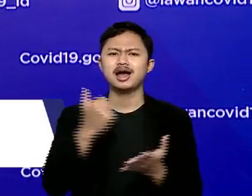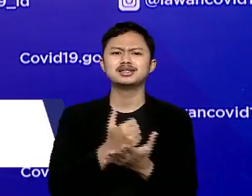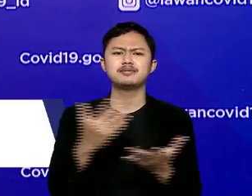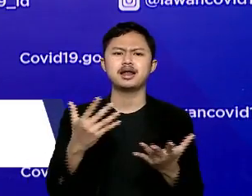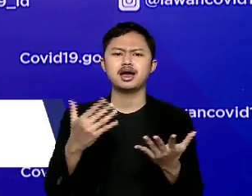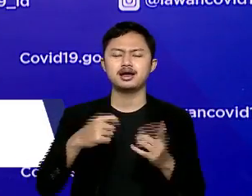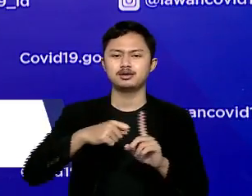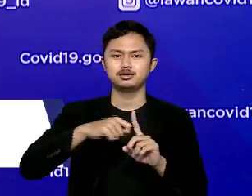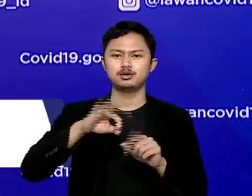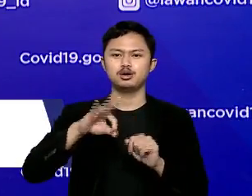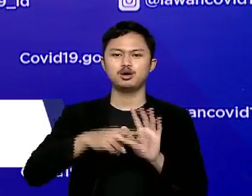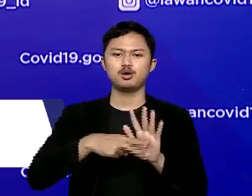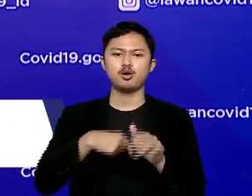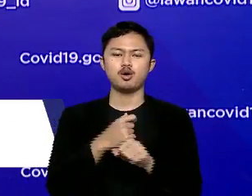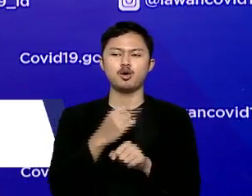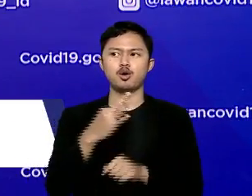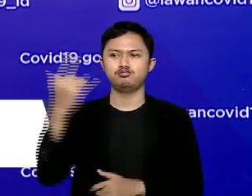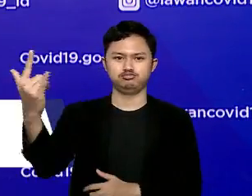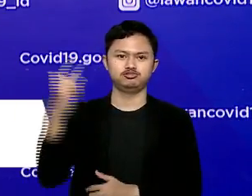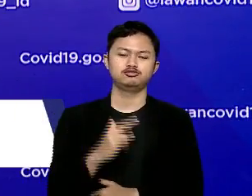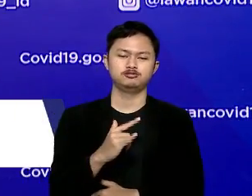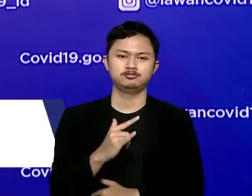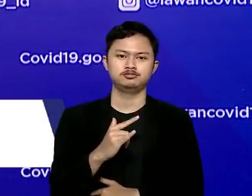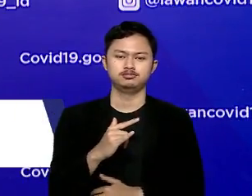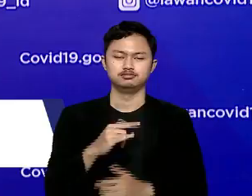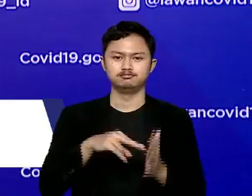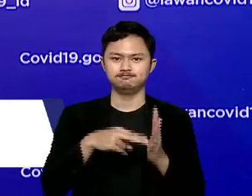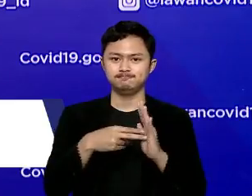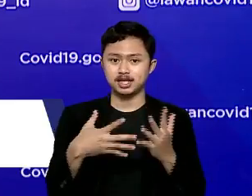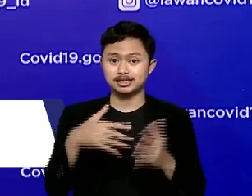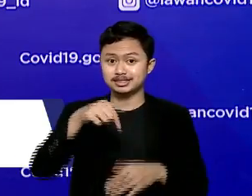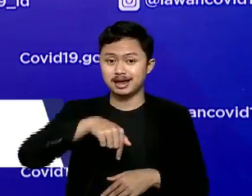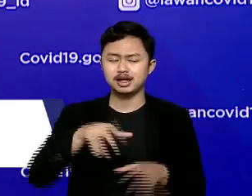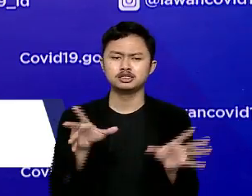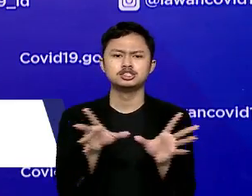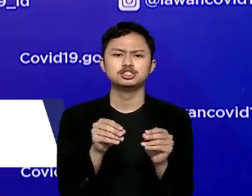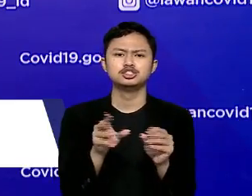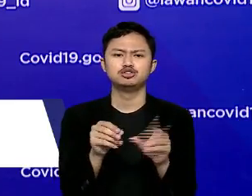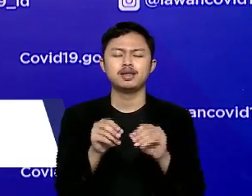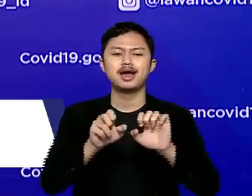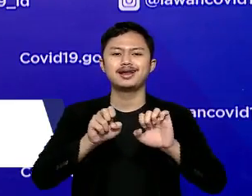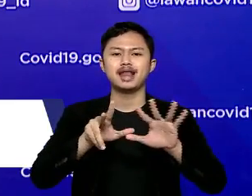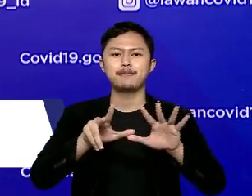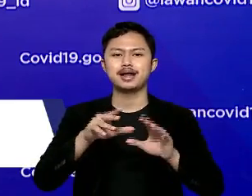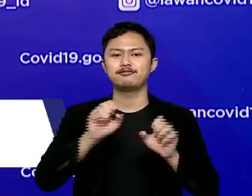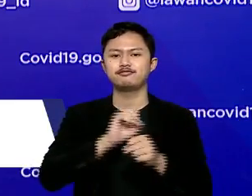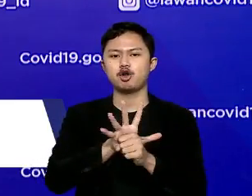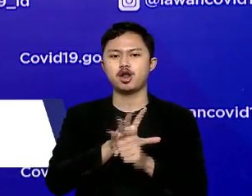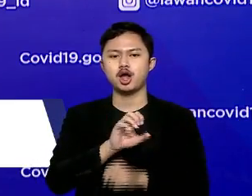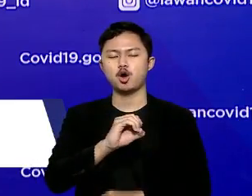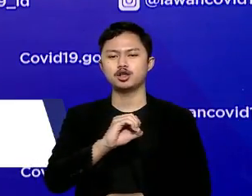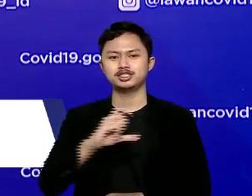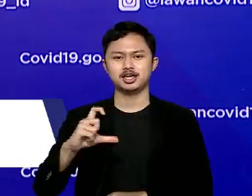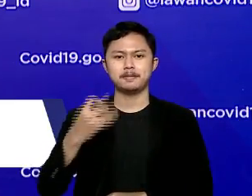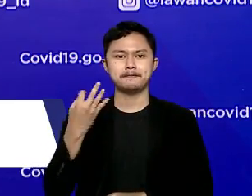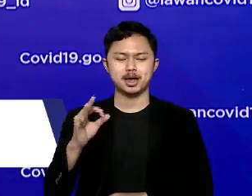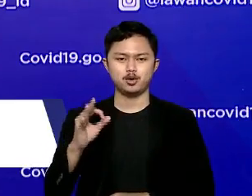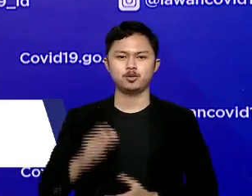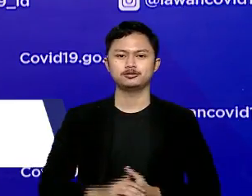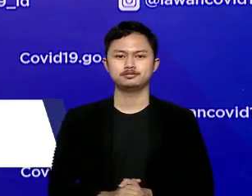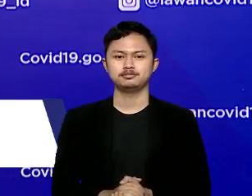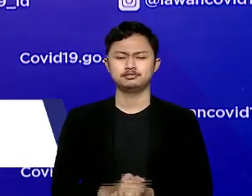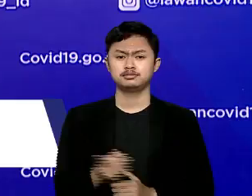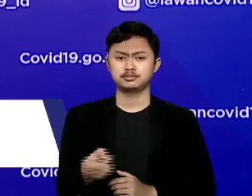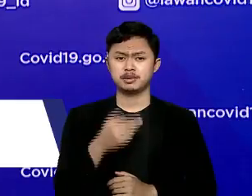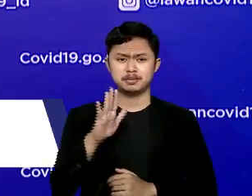Kongo. Sehingga sampai dengan hari ini terdapat 8 kasus positif varian Omikron tersebut. Meninjau